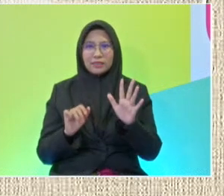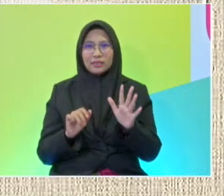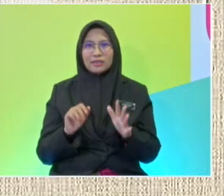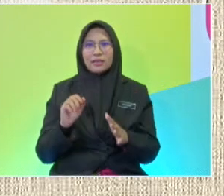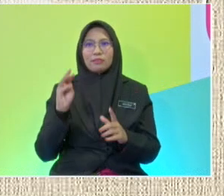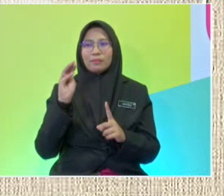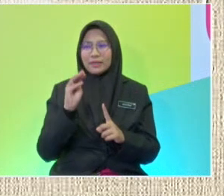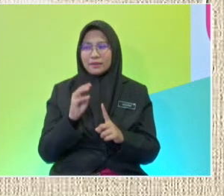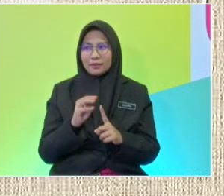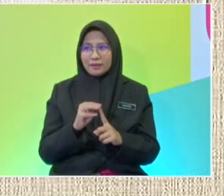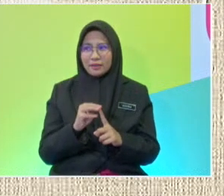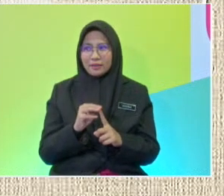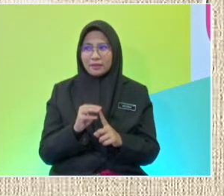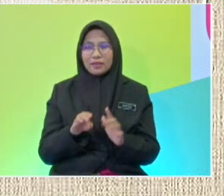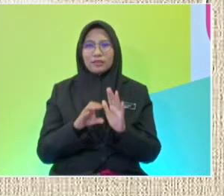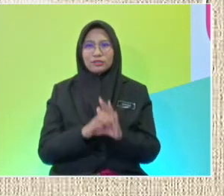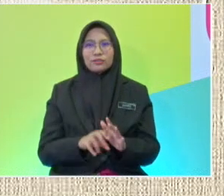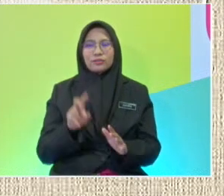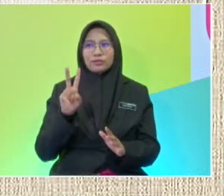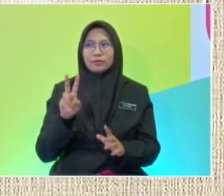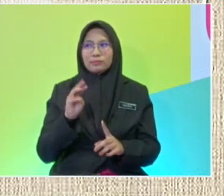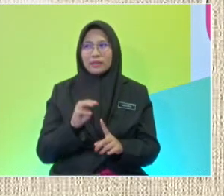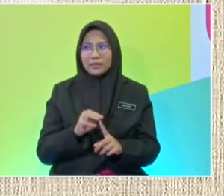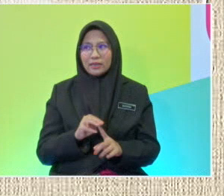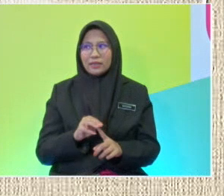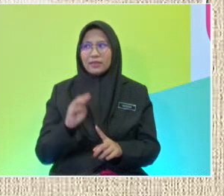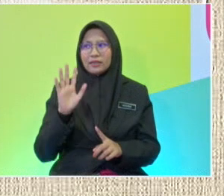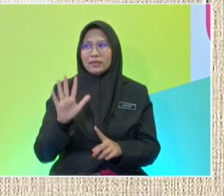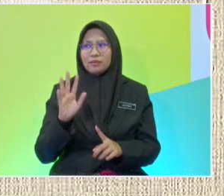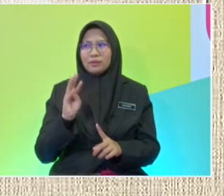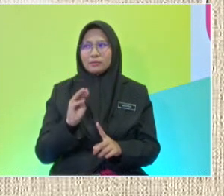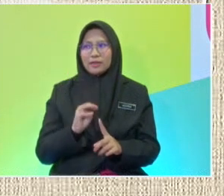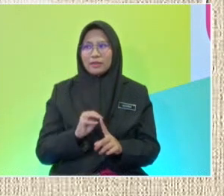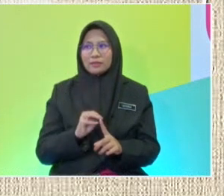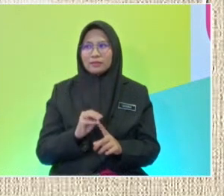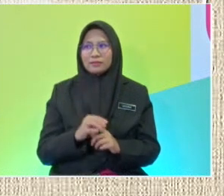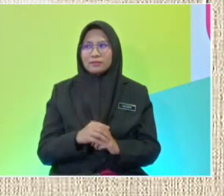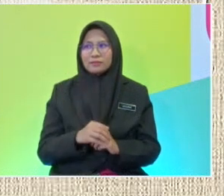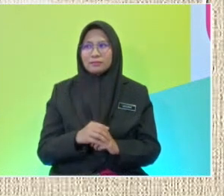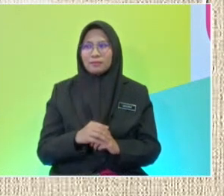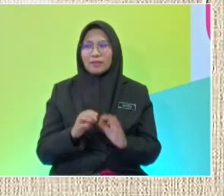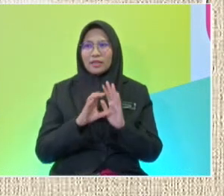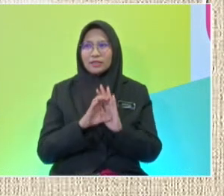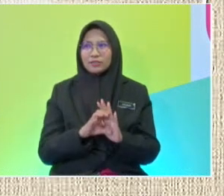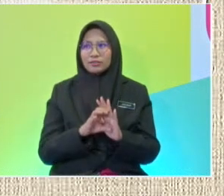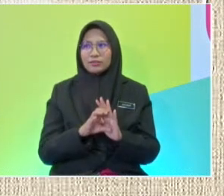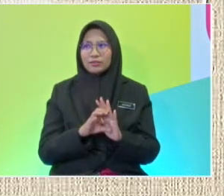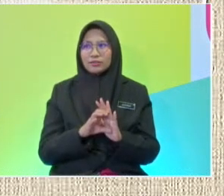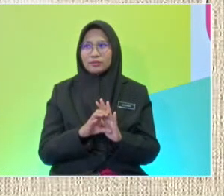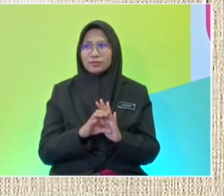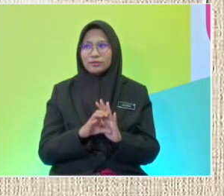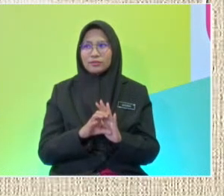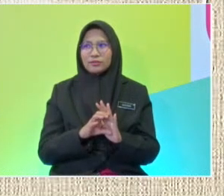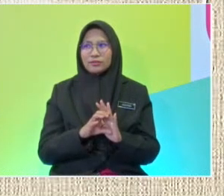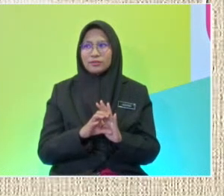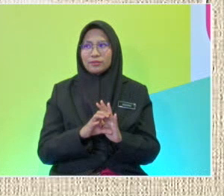Respon yang diberikan contoh seperti yang dipaparkan kayak kita tengok contoh fitur-fitur